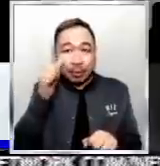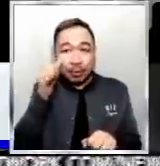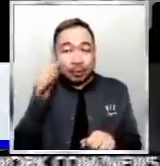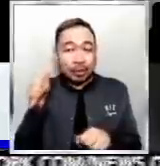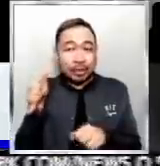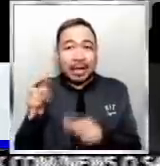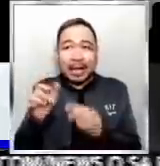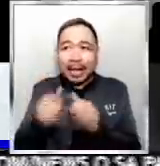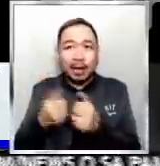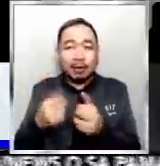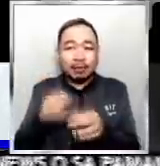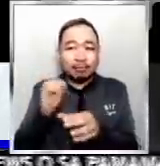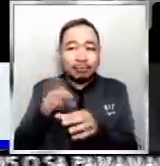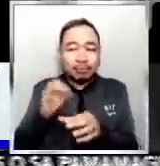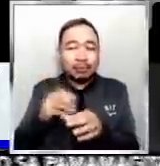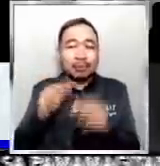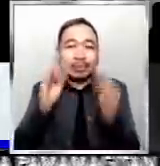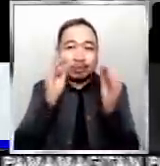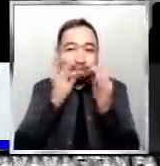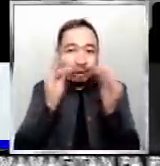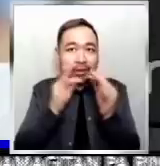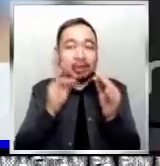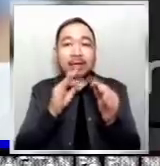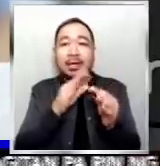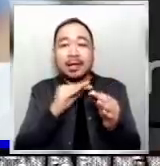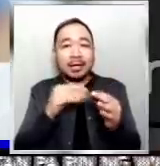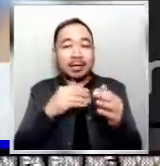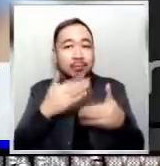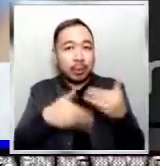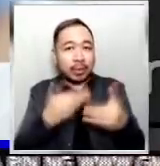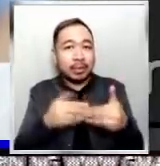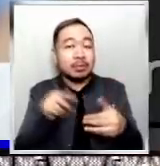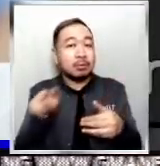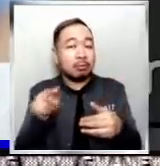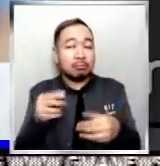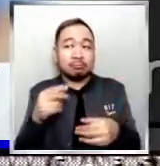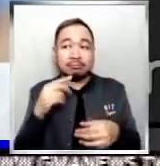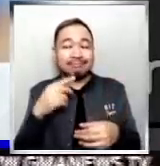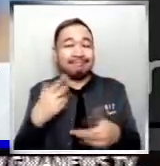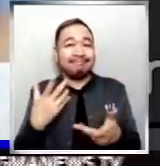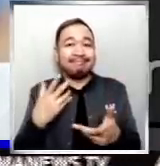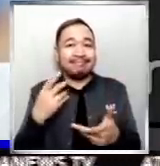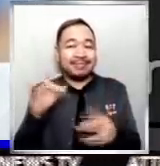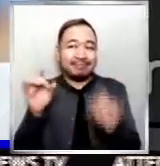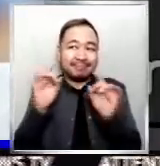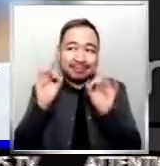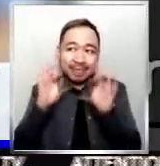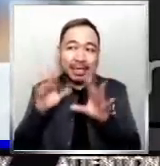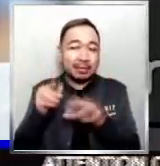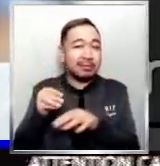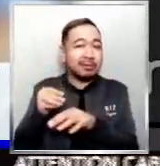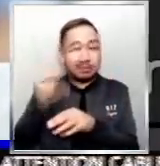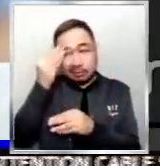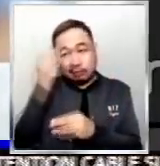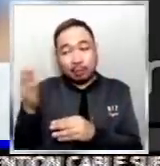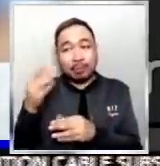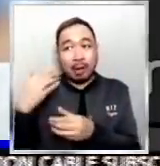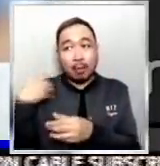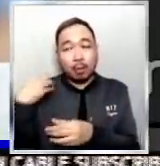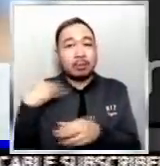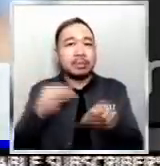amo. Nagbanta raw sila sa kanilang amo na ipapakalat ng kanilang mga kaanak ang video kung may mangyaring masama sa